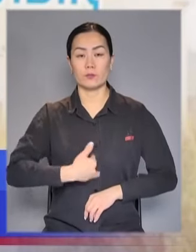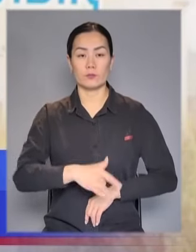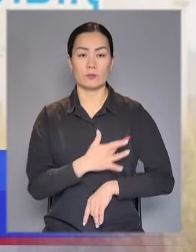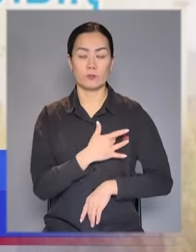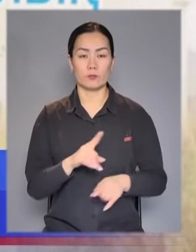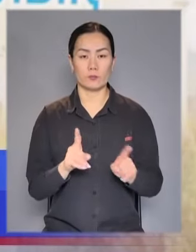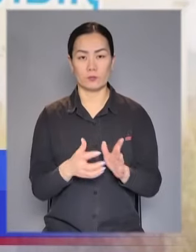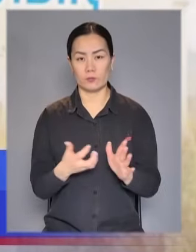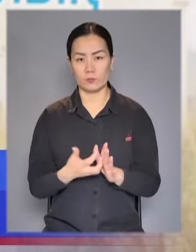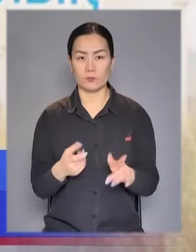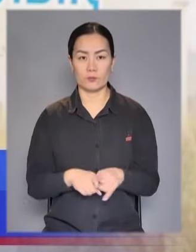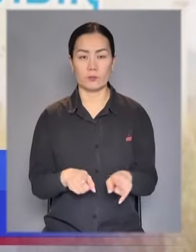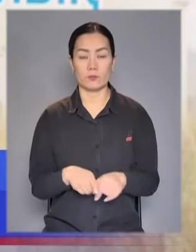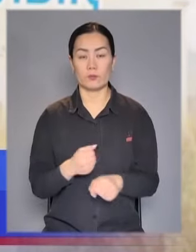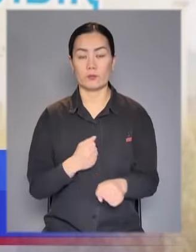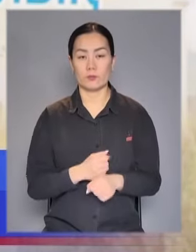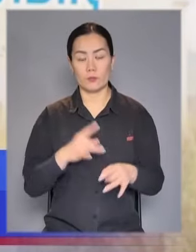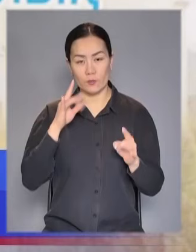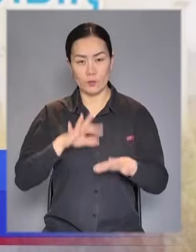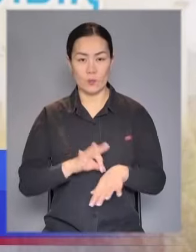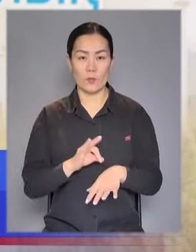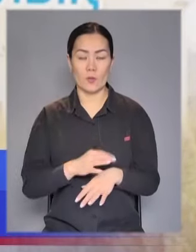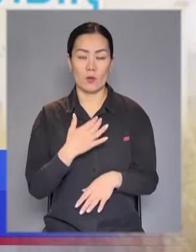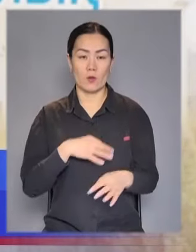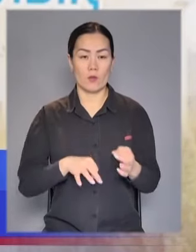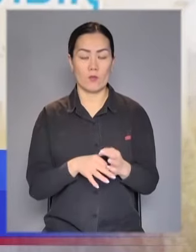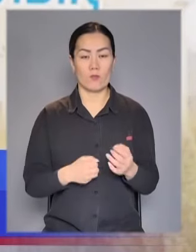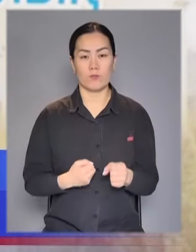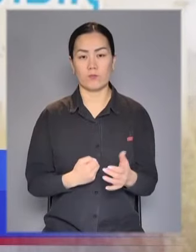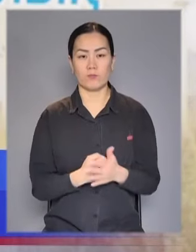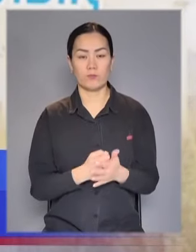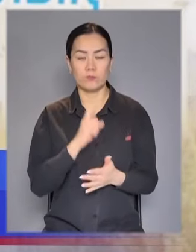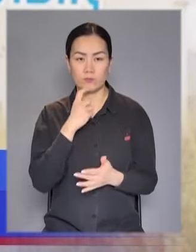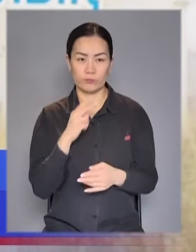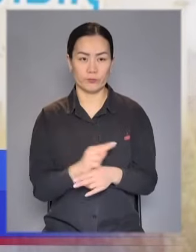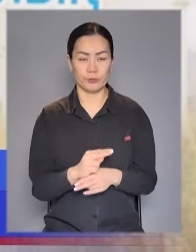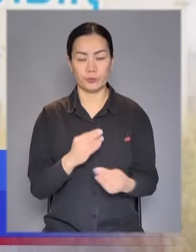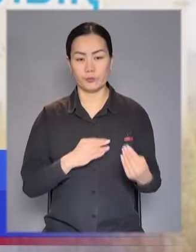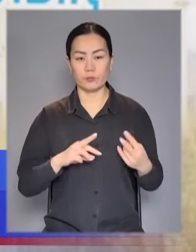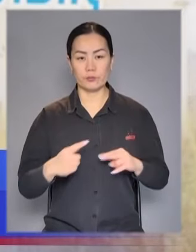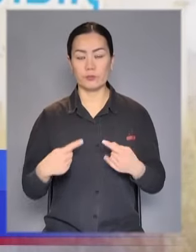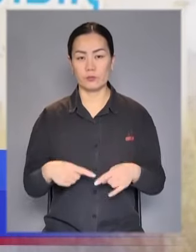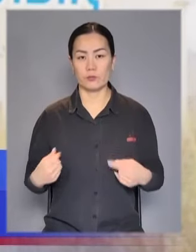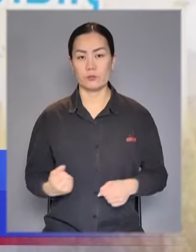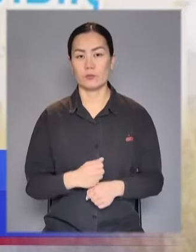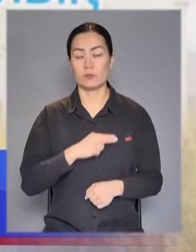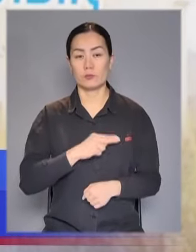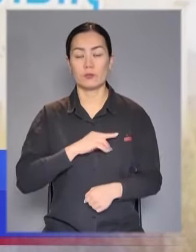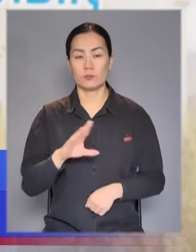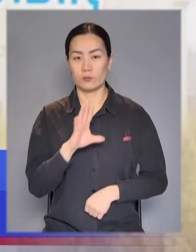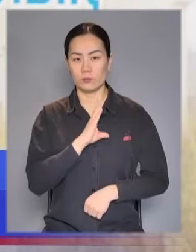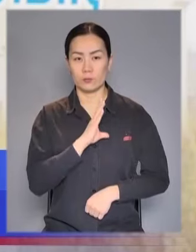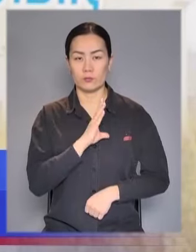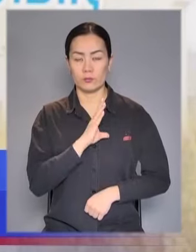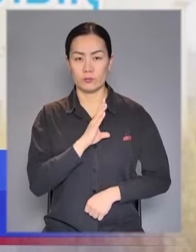сердечной недостаточности для профилактики внезапной сердечно-сосудистой смерти были имплантированы кардиовертеры, дефибрилляторы,